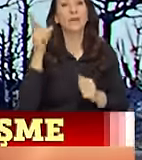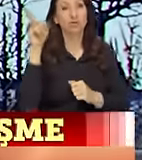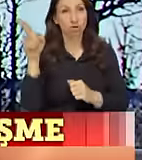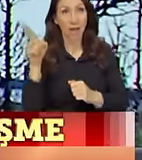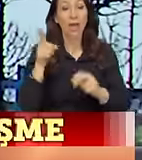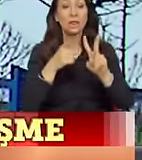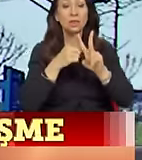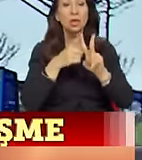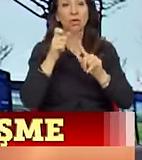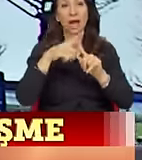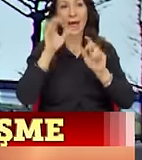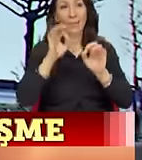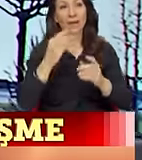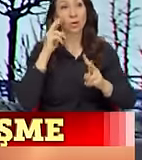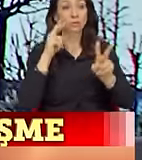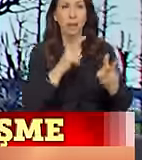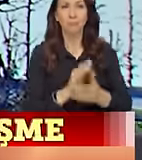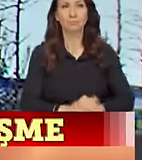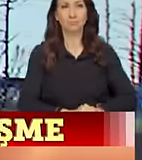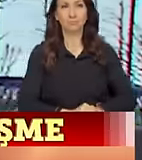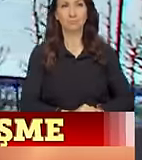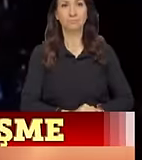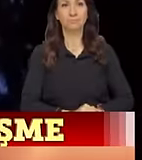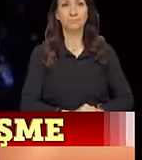Küçükçekmece'ydi. Notlarını hemen ekranlarınıza getirelim.